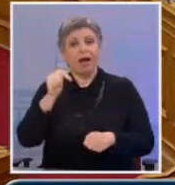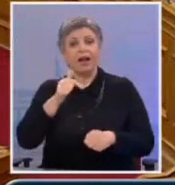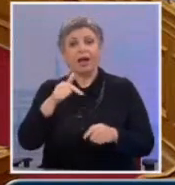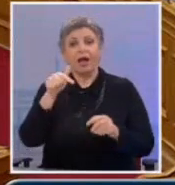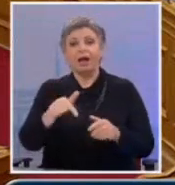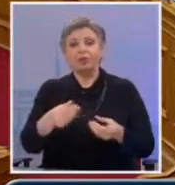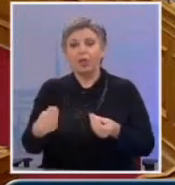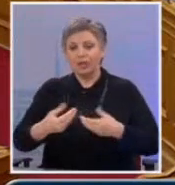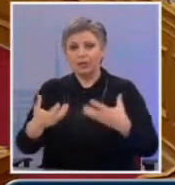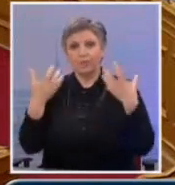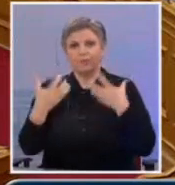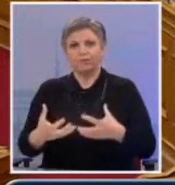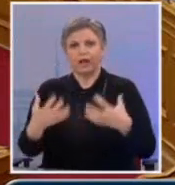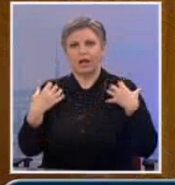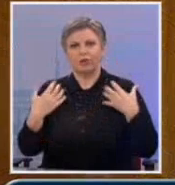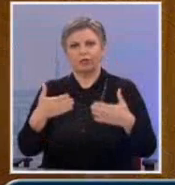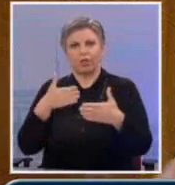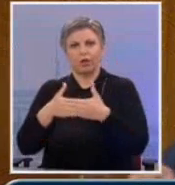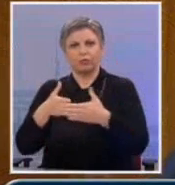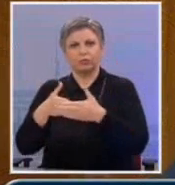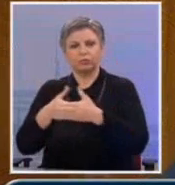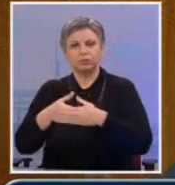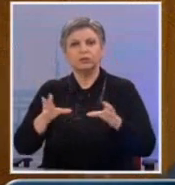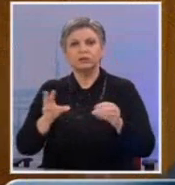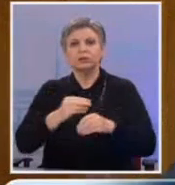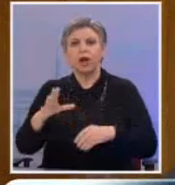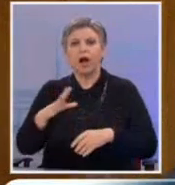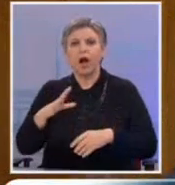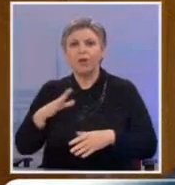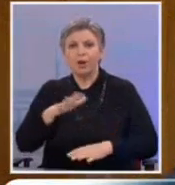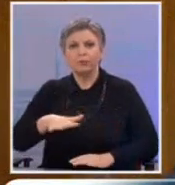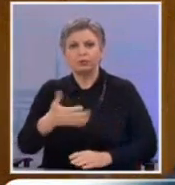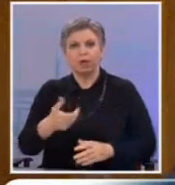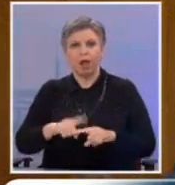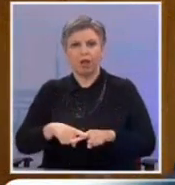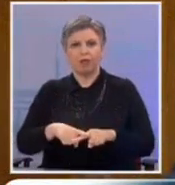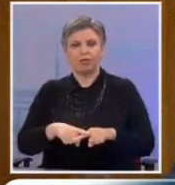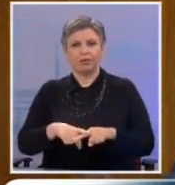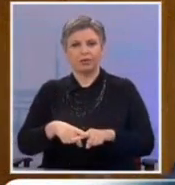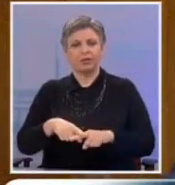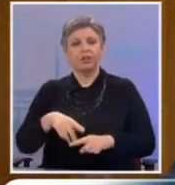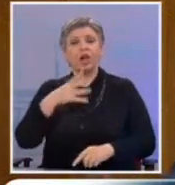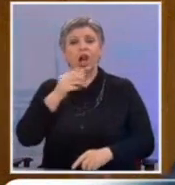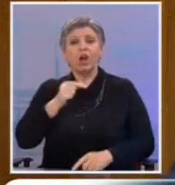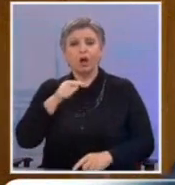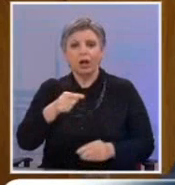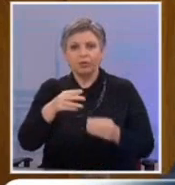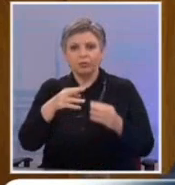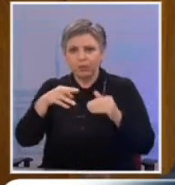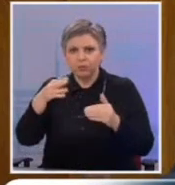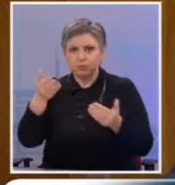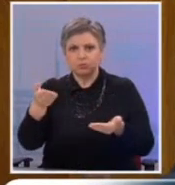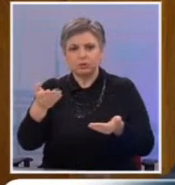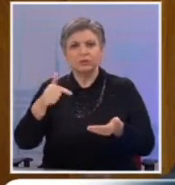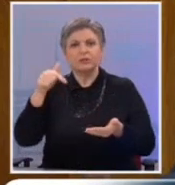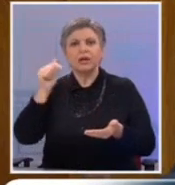και αδιέξοδα για το λαό και τη χώρα. Και τούτο γιατί λόγω αυτής της εξέλιξης επιδεινώνεται ο λόγος